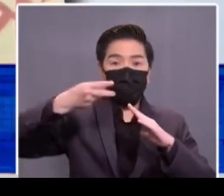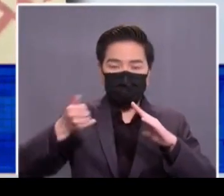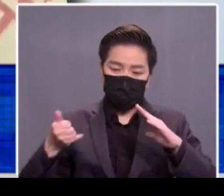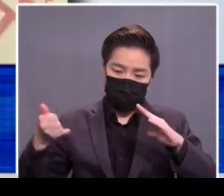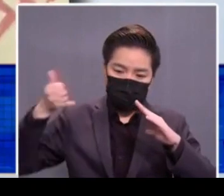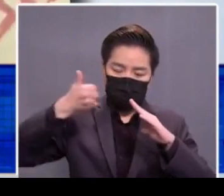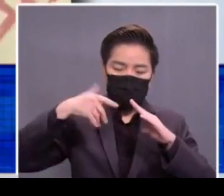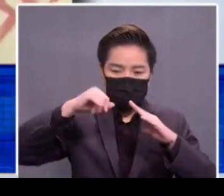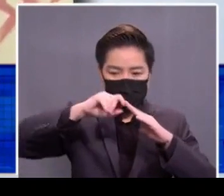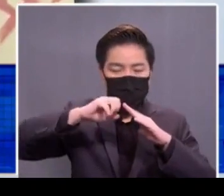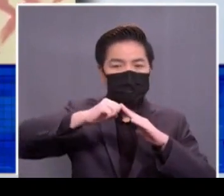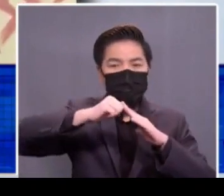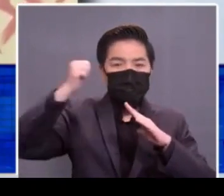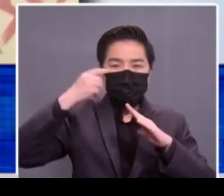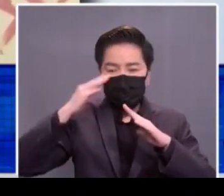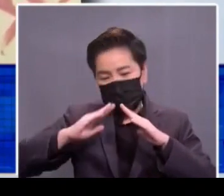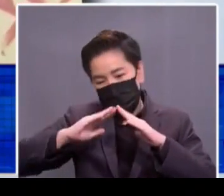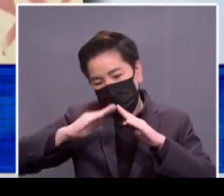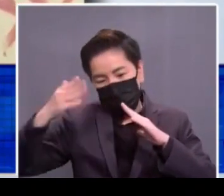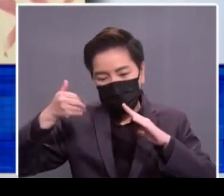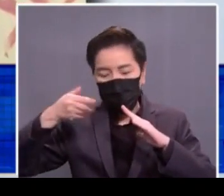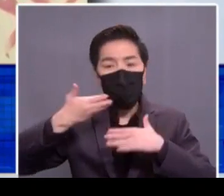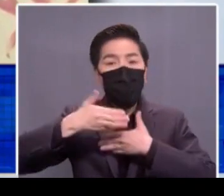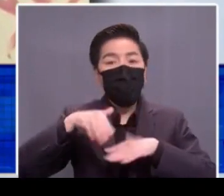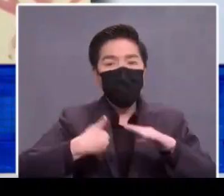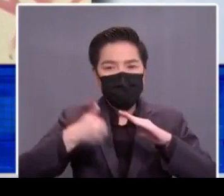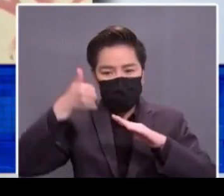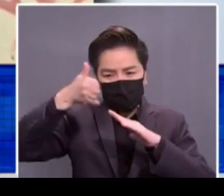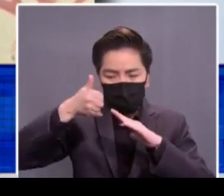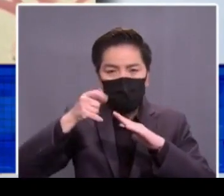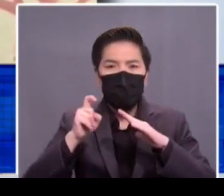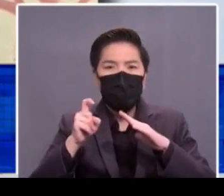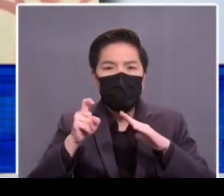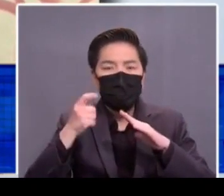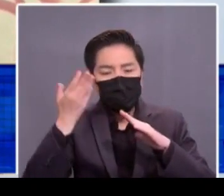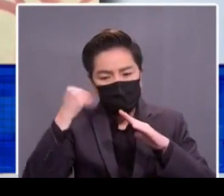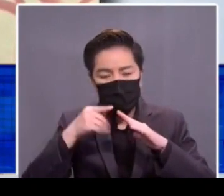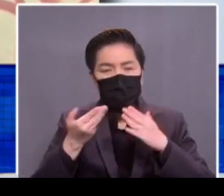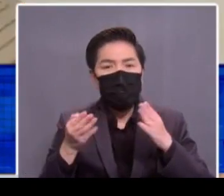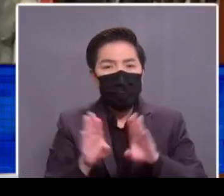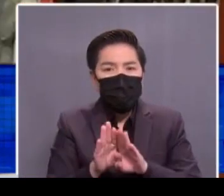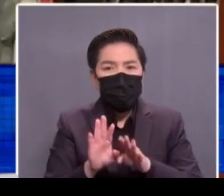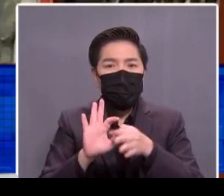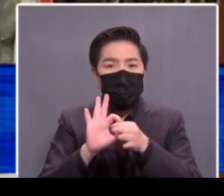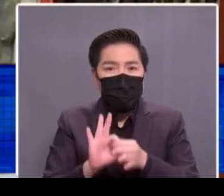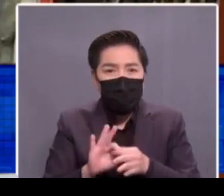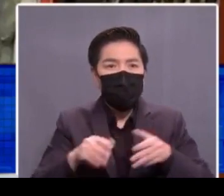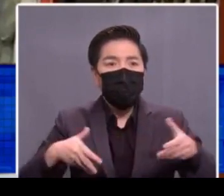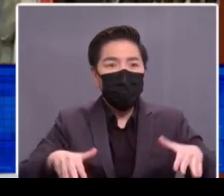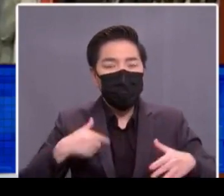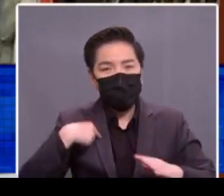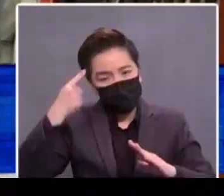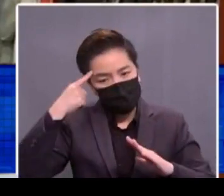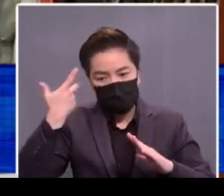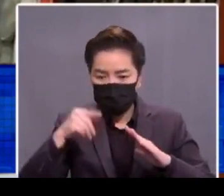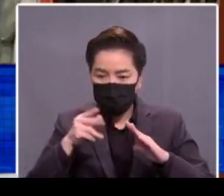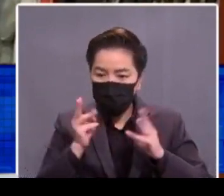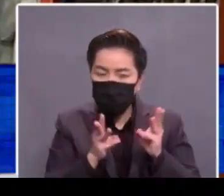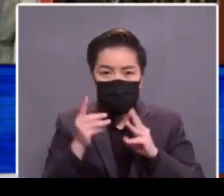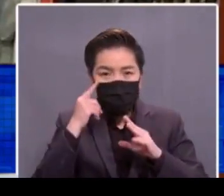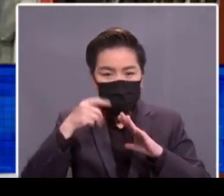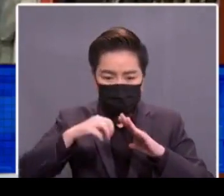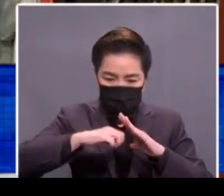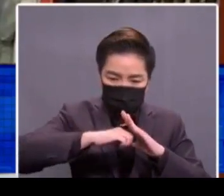านทำการเปิดแผ่นกระเบื้องหลังคาห้องน้ำแต่ว่าเข้าไม่ได้ค่ะเนื่องจากประตูนั้นล็อกจากด้านนอกจึงเปลี่ยนไปใช้วิธี